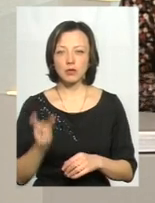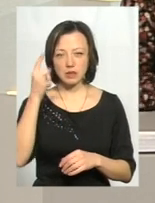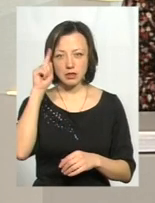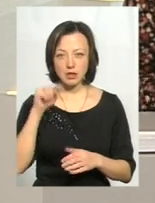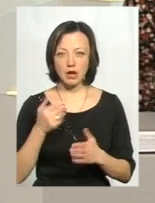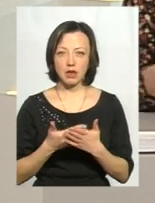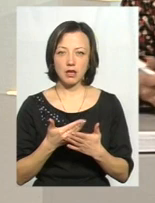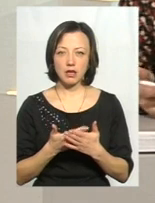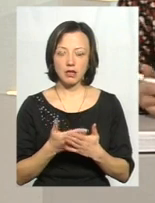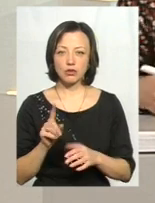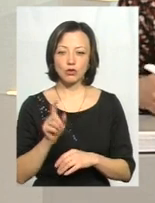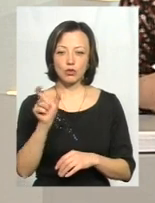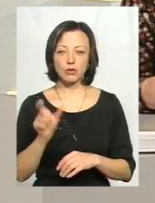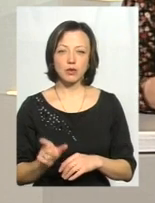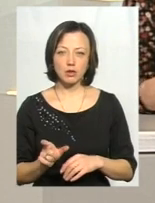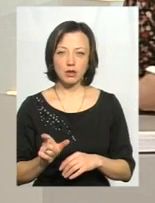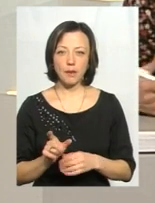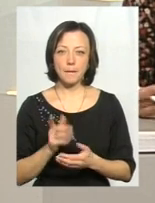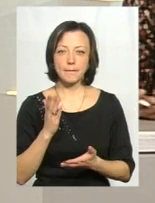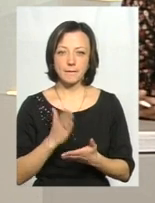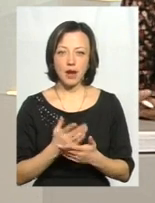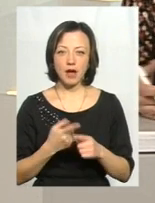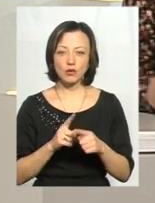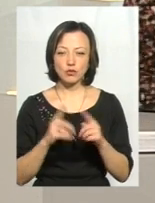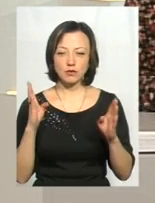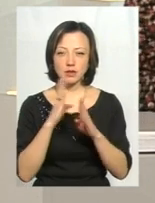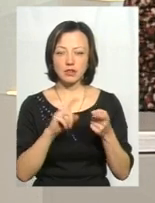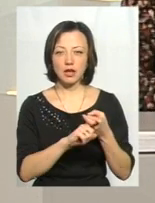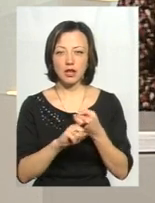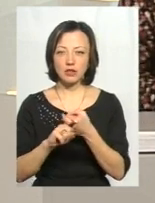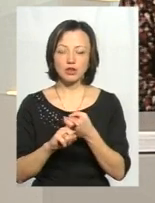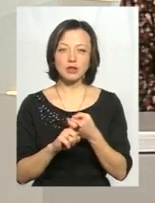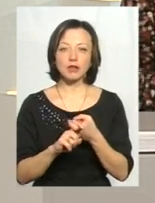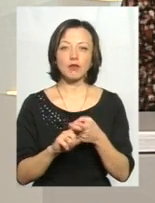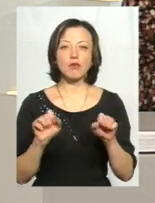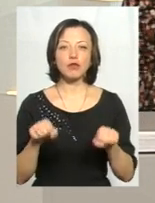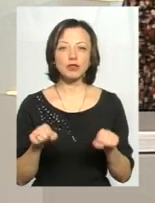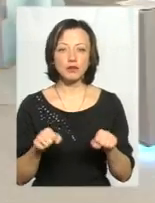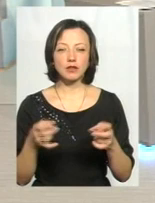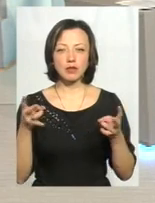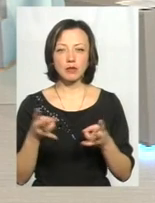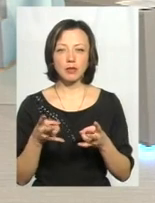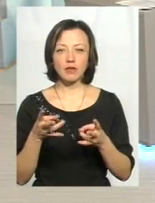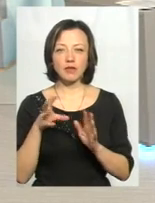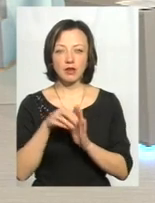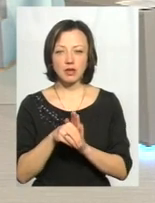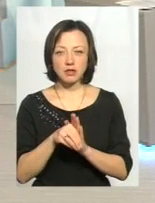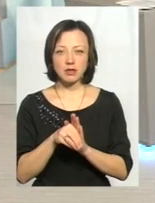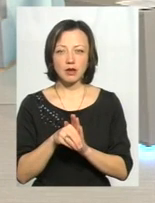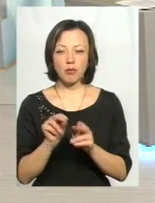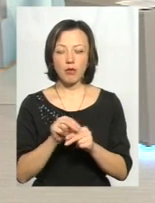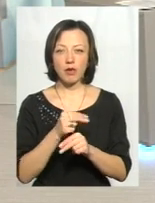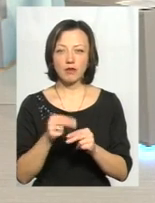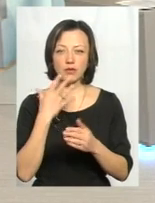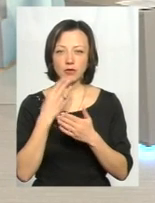там, що вона має цю метеозалежність, як ви сказали, а можливо, треба внести якісь поправки